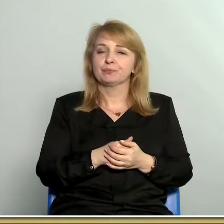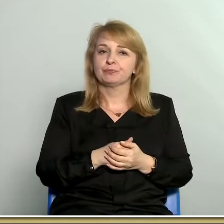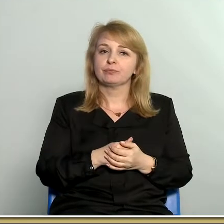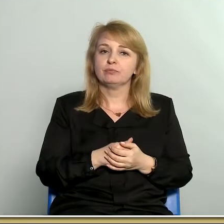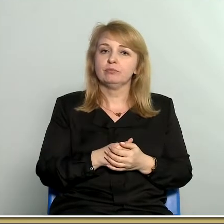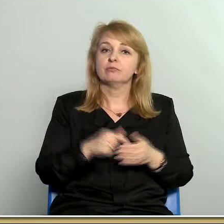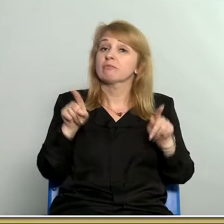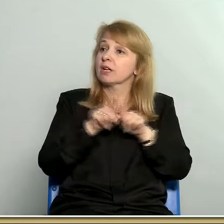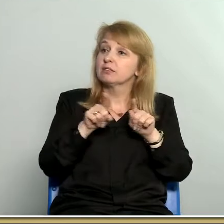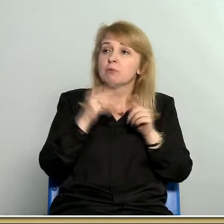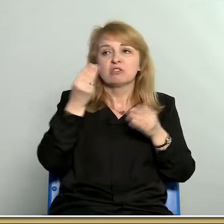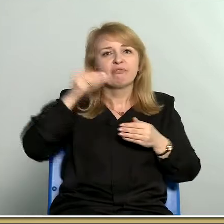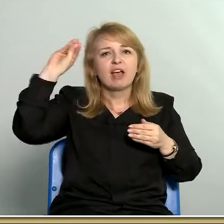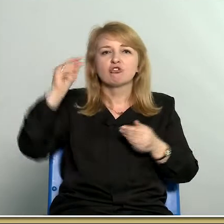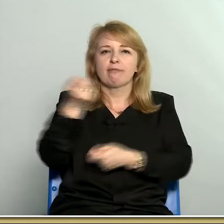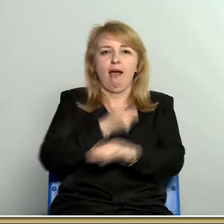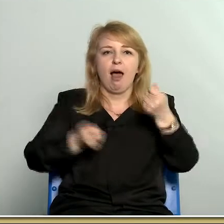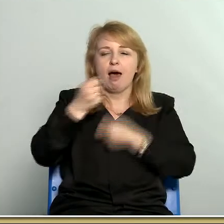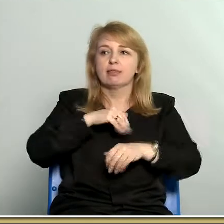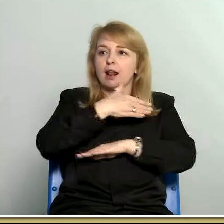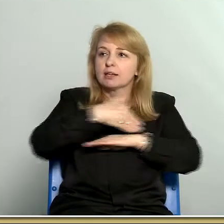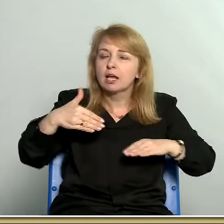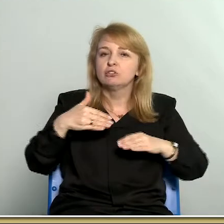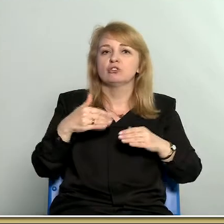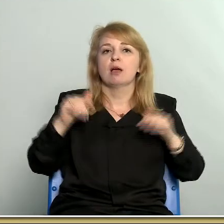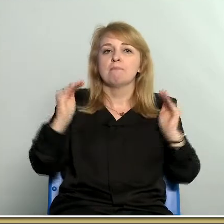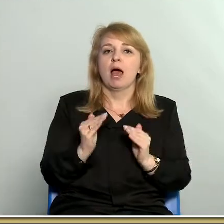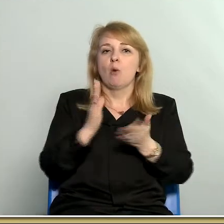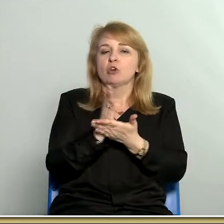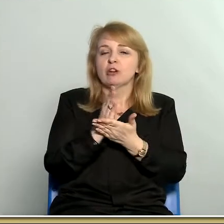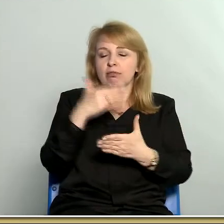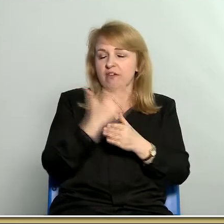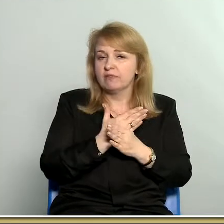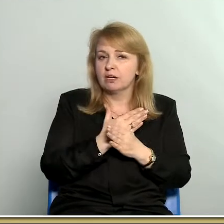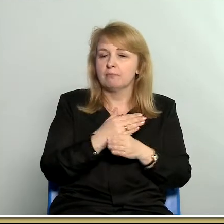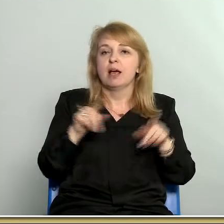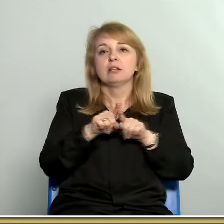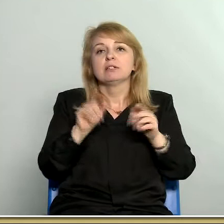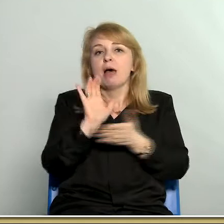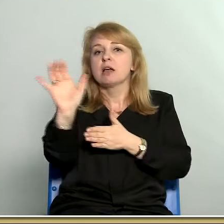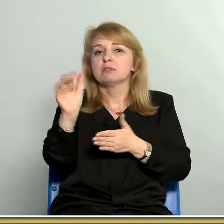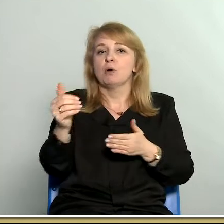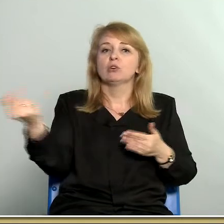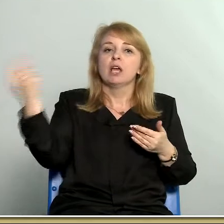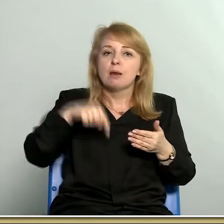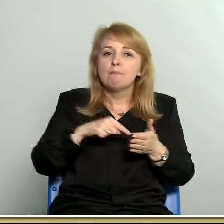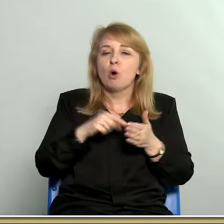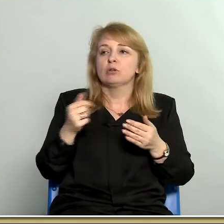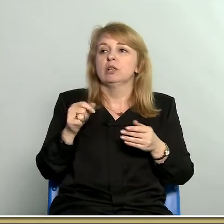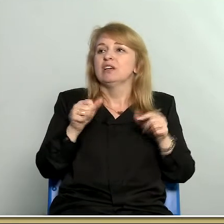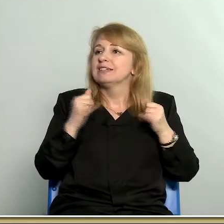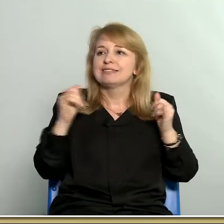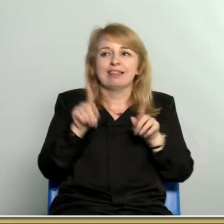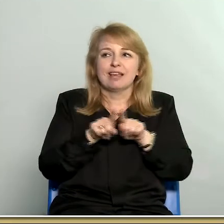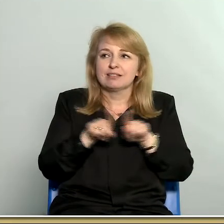zwiększenie poziomu handlu zagranicznego, sektora małych i średnich przedsiębiorstw. Relacja importu do eksportu jest niekorzystna, to znaczy jest